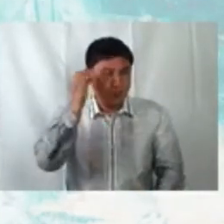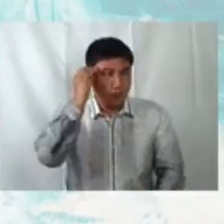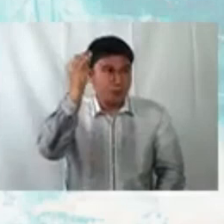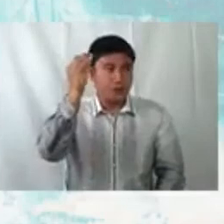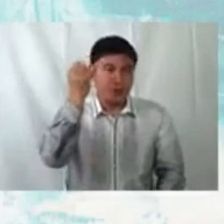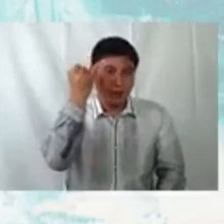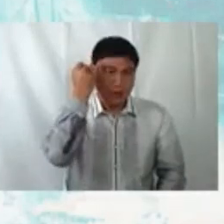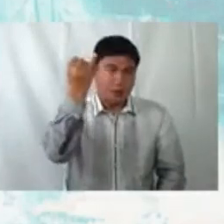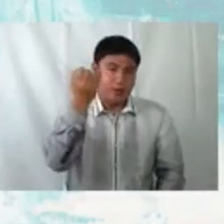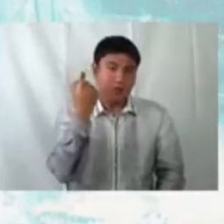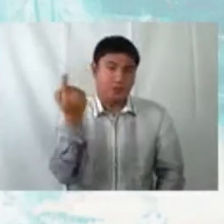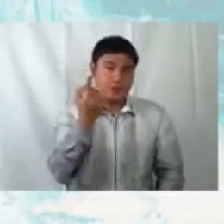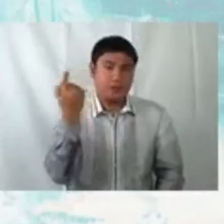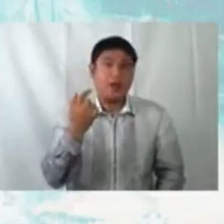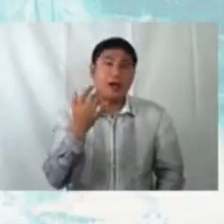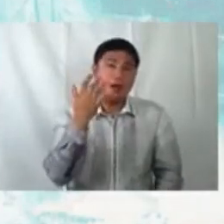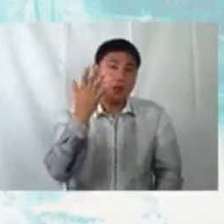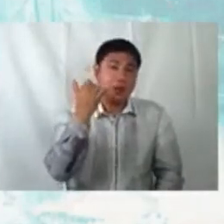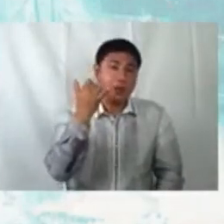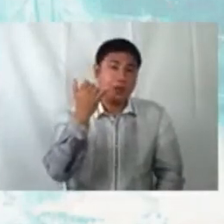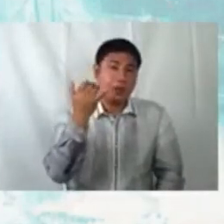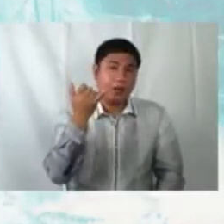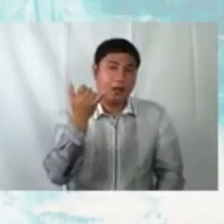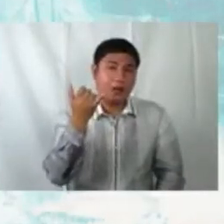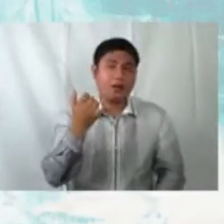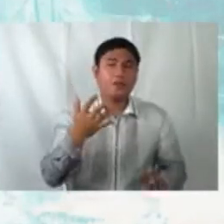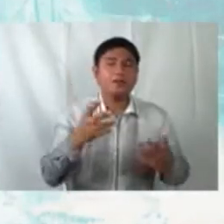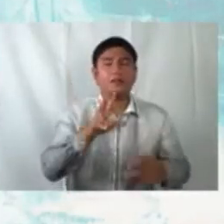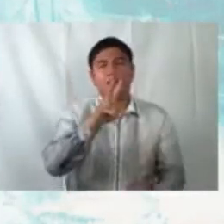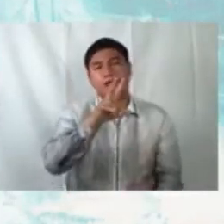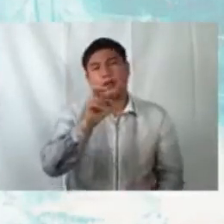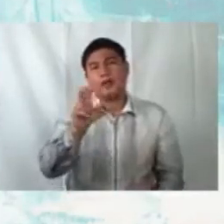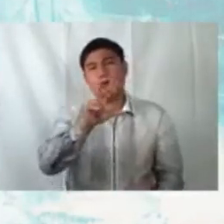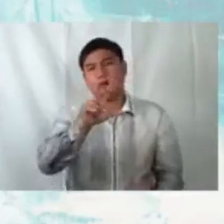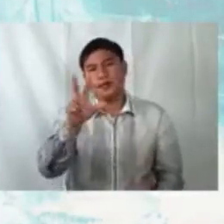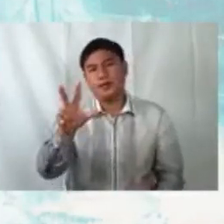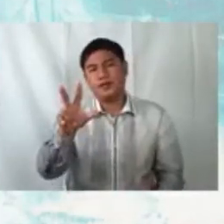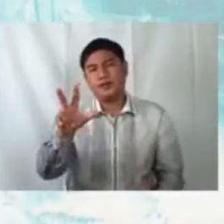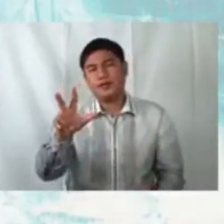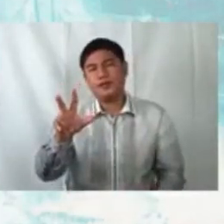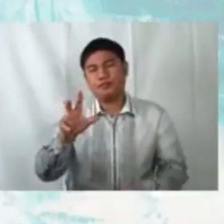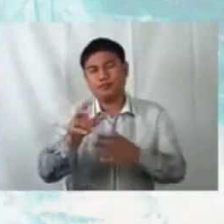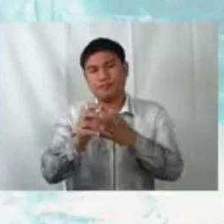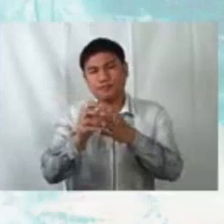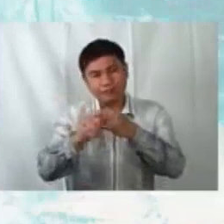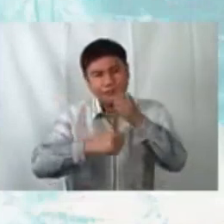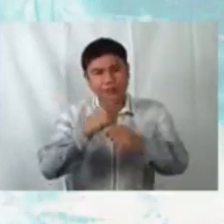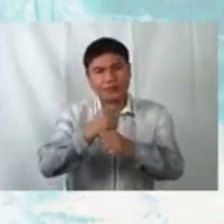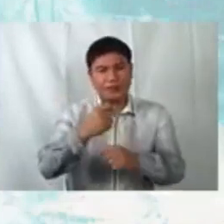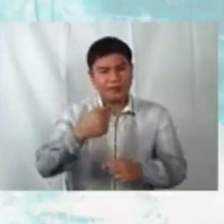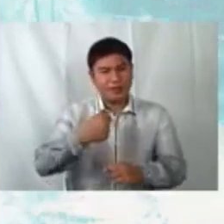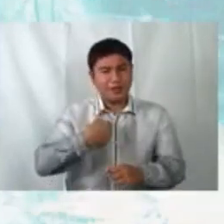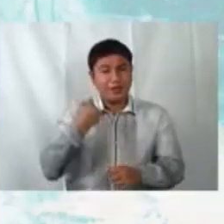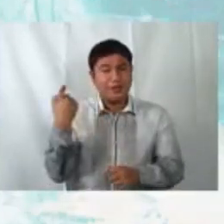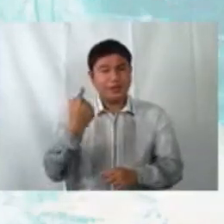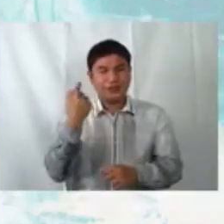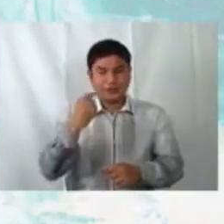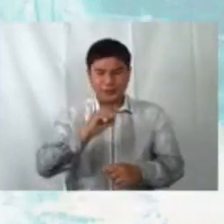Kasi tayo ang nagtakda after 333 years na malaya na tayo. Oh?